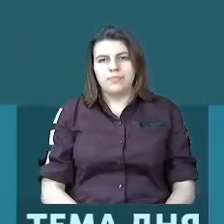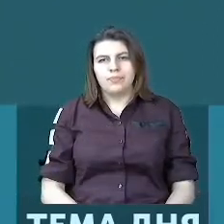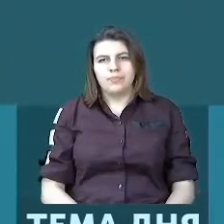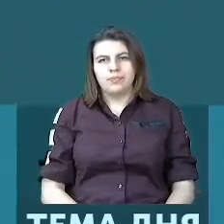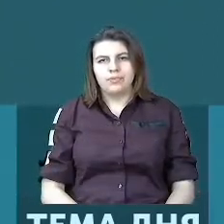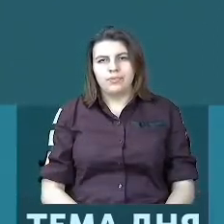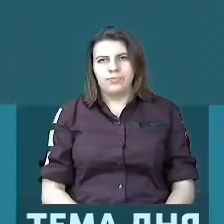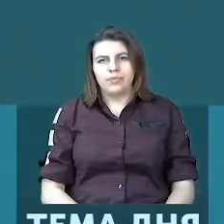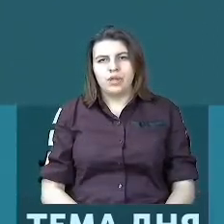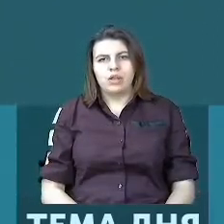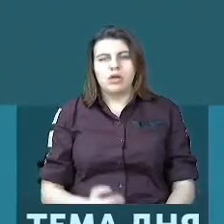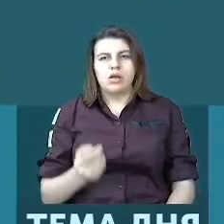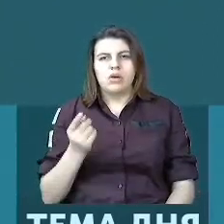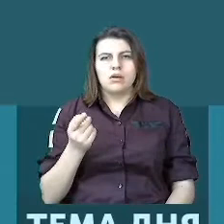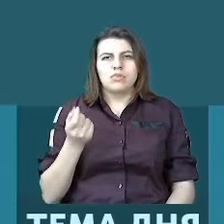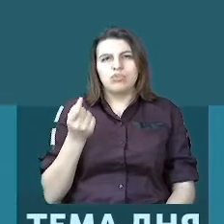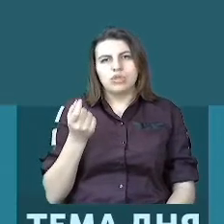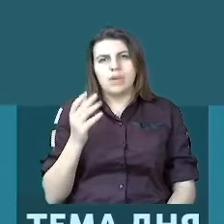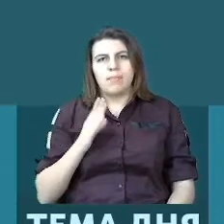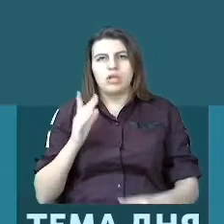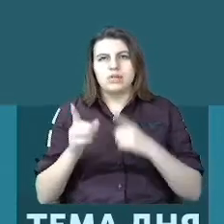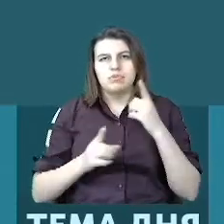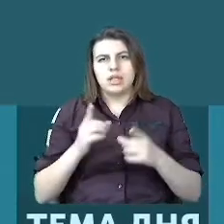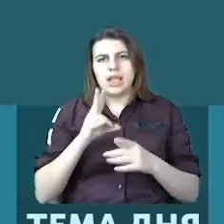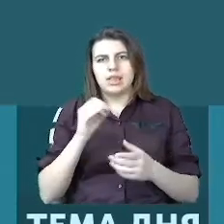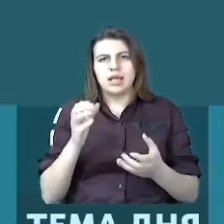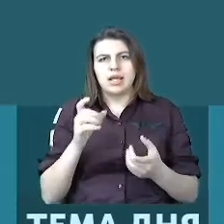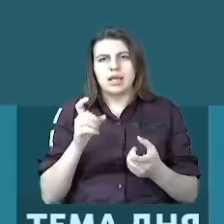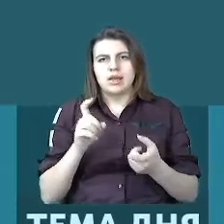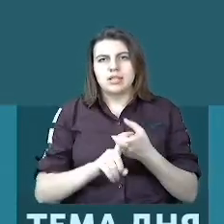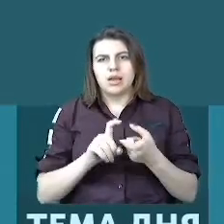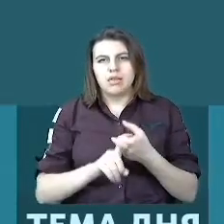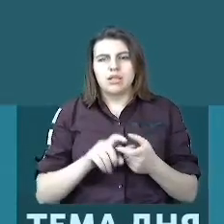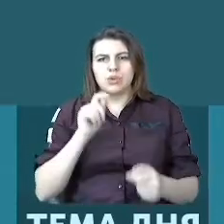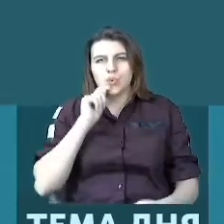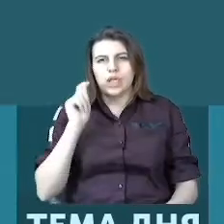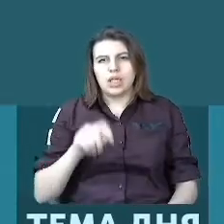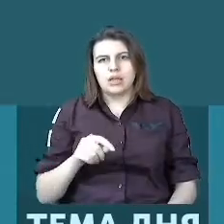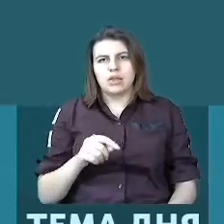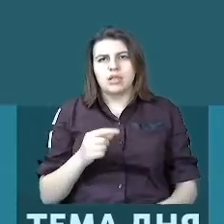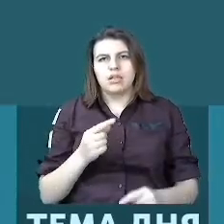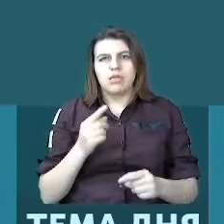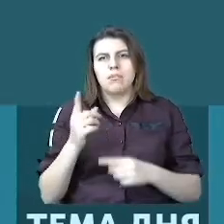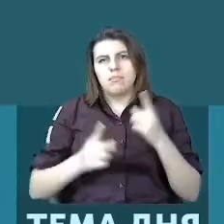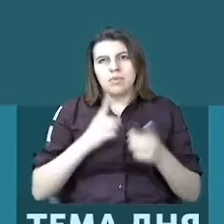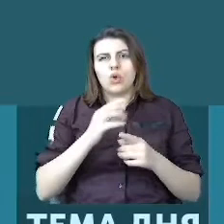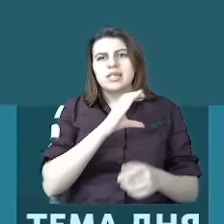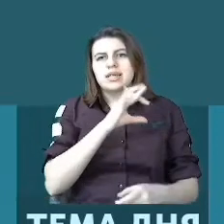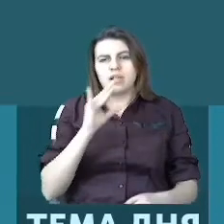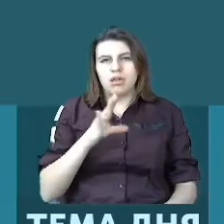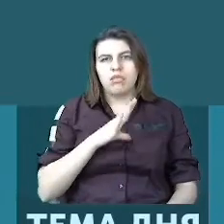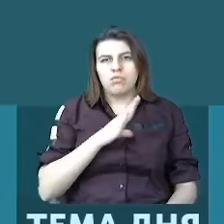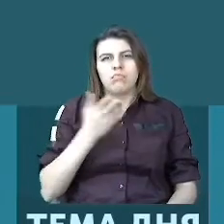Тобто говорити про те, що це документ радянський, немає підстав, оскільки майже повністю він був перероблений в процесі його застосування